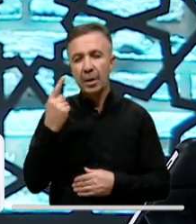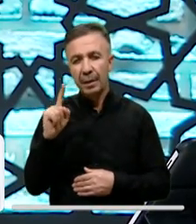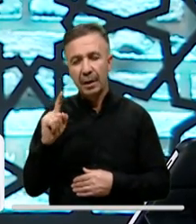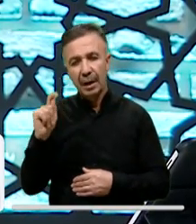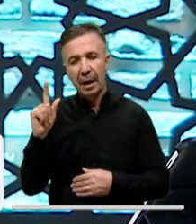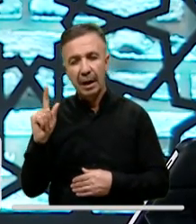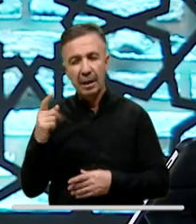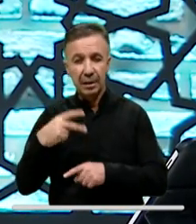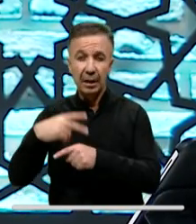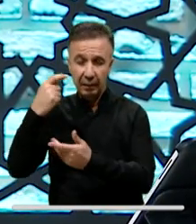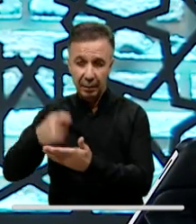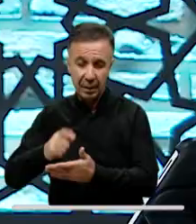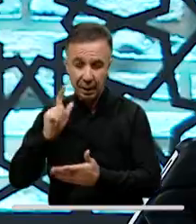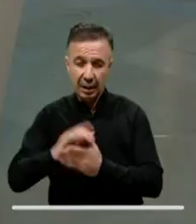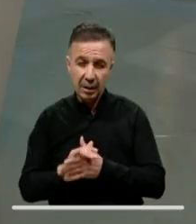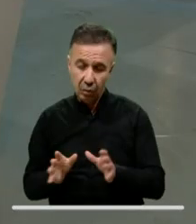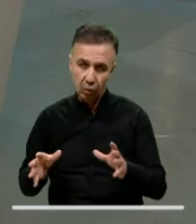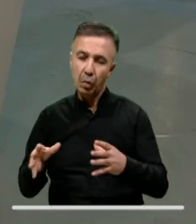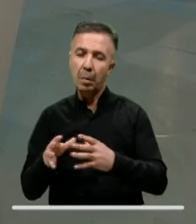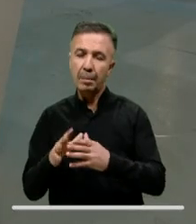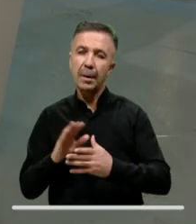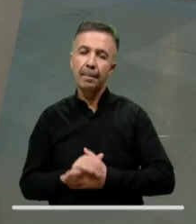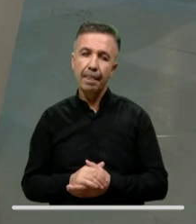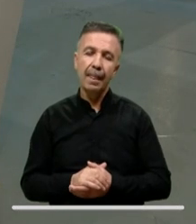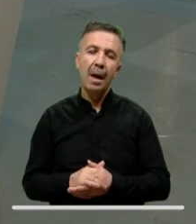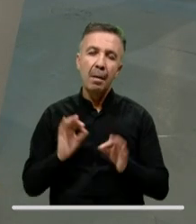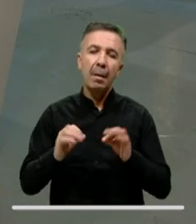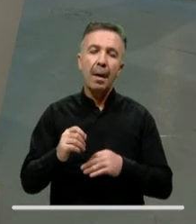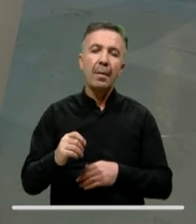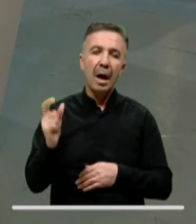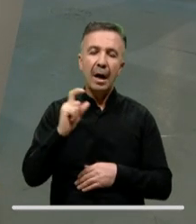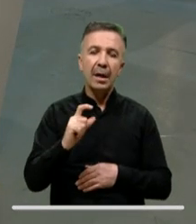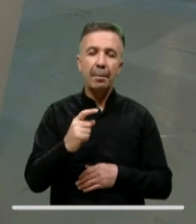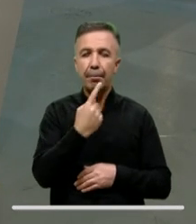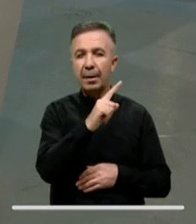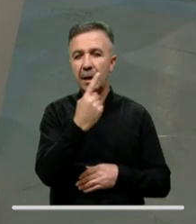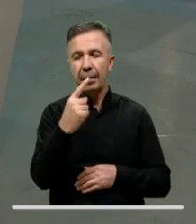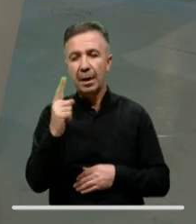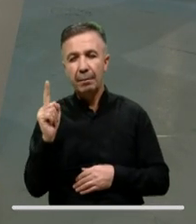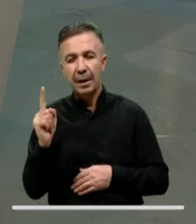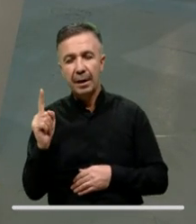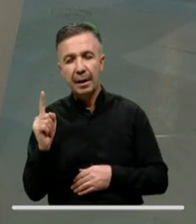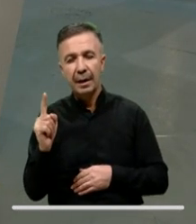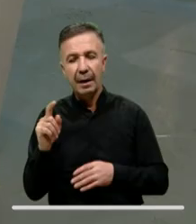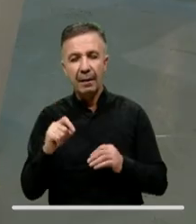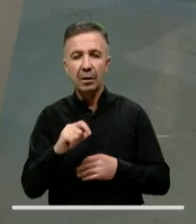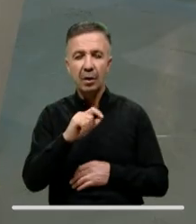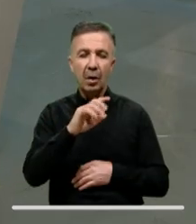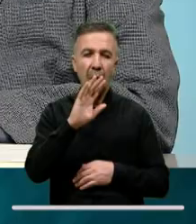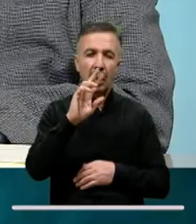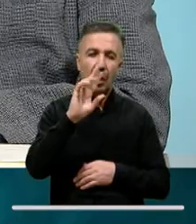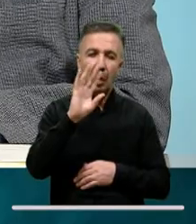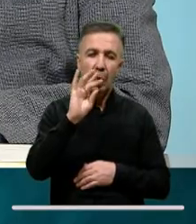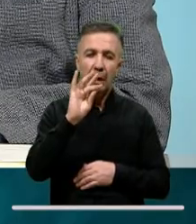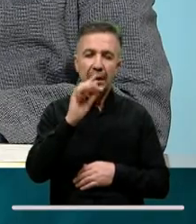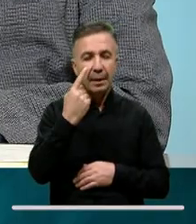zekat vermesi lazım totalde. Toplamda. Totalde. Her ay 1000 lira verdi. 12 ayın sonunda 12 bin lira vermiş oldu.